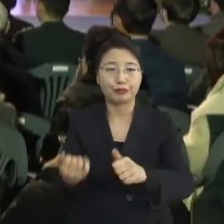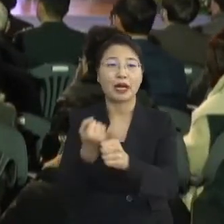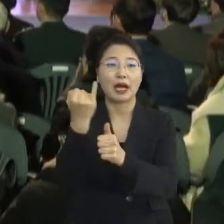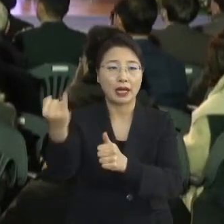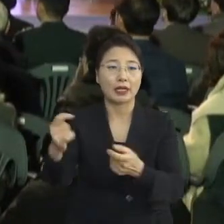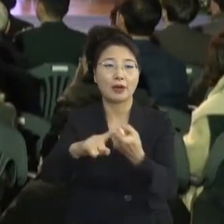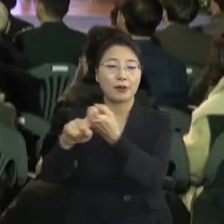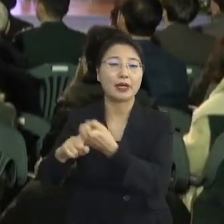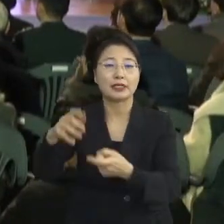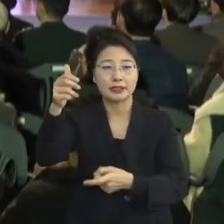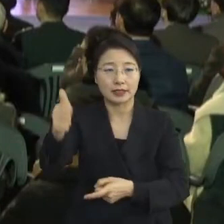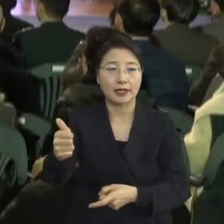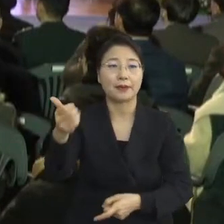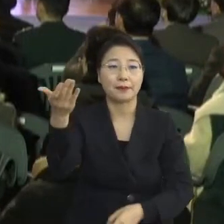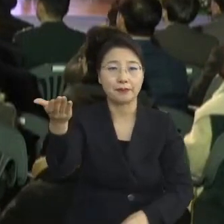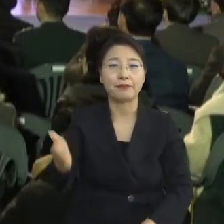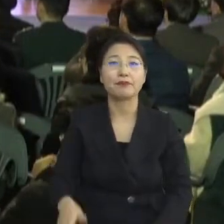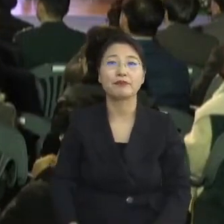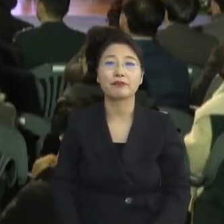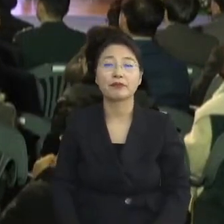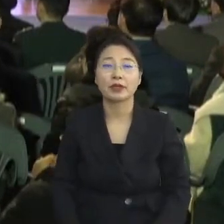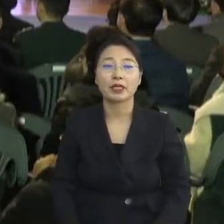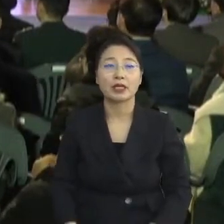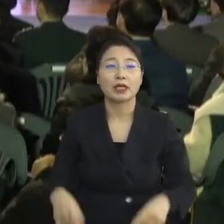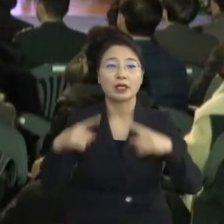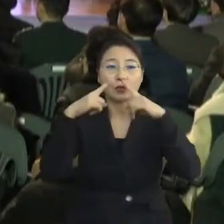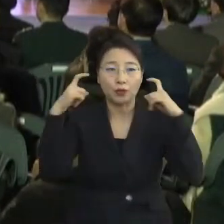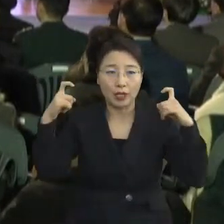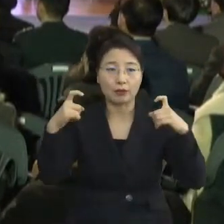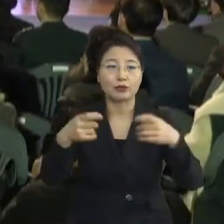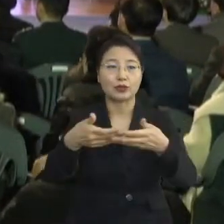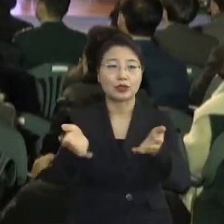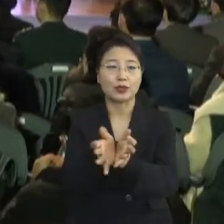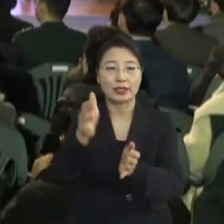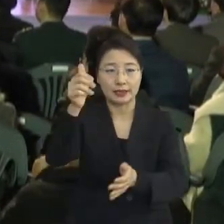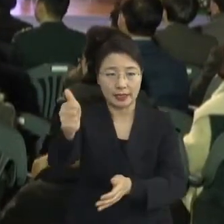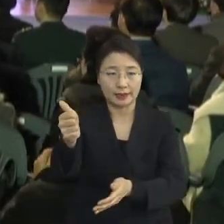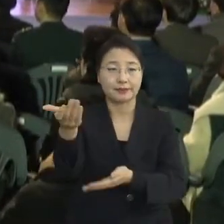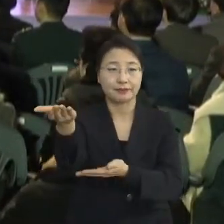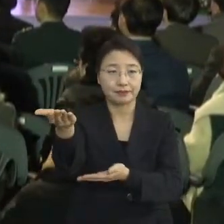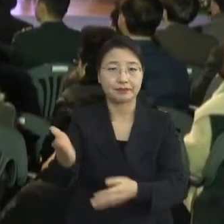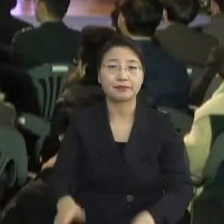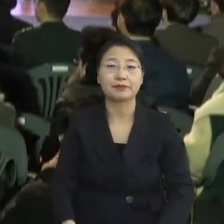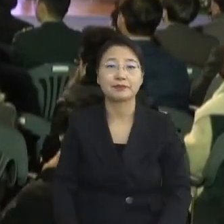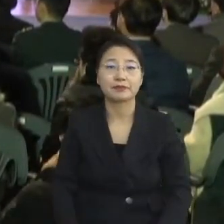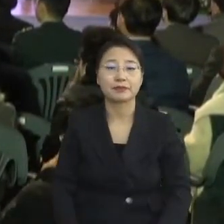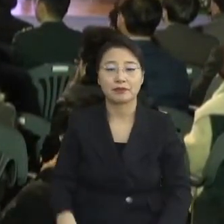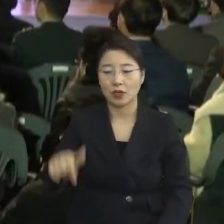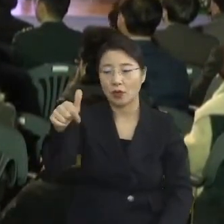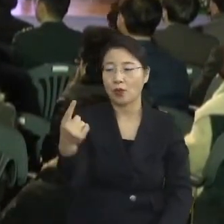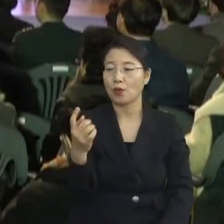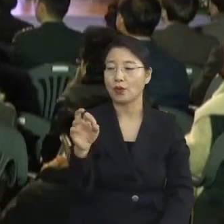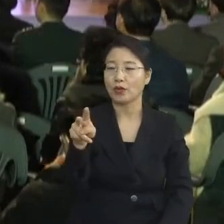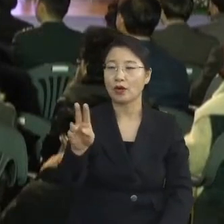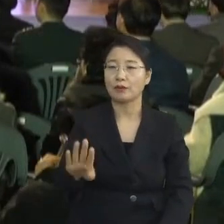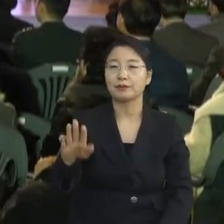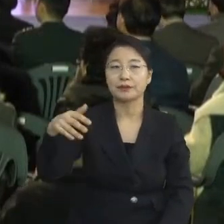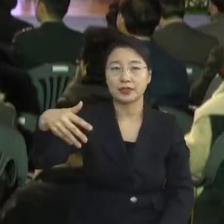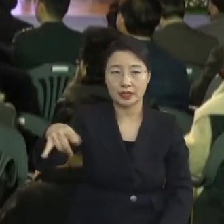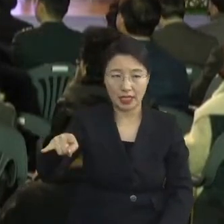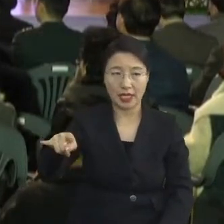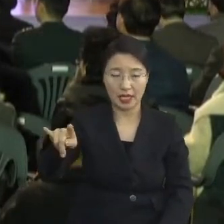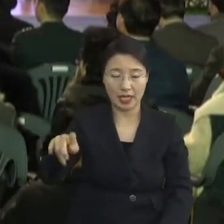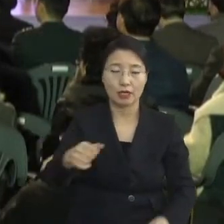회장님, 무공수훈자회 동대문구지회 한창식 회장님, 고엽제전우회 동대문구지회